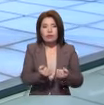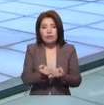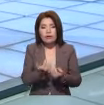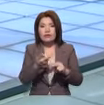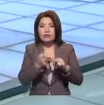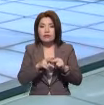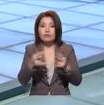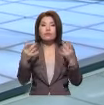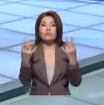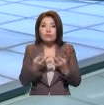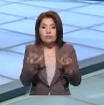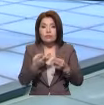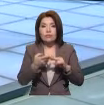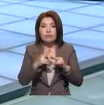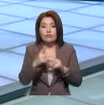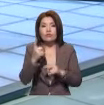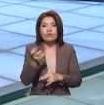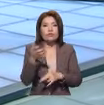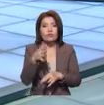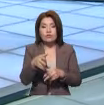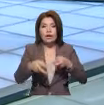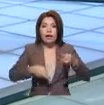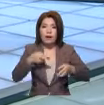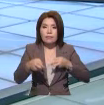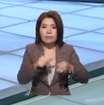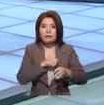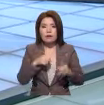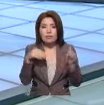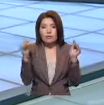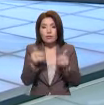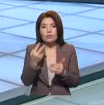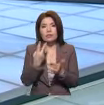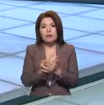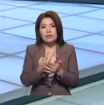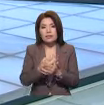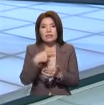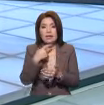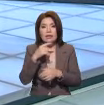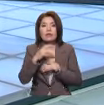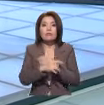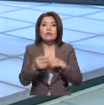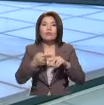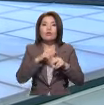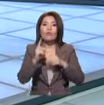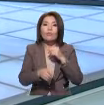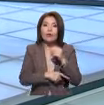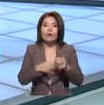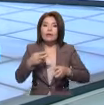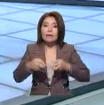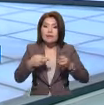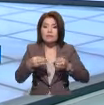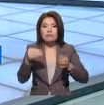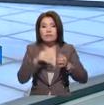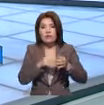сайын олардың тек 100-ге жуығына ғана операция жасалады. Бұл ең төменгі көрсеткіш дейді дәрігерлер. Салдарынан орган трансплантациясына мұқтаж